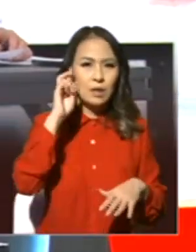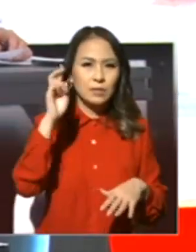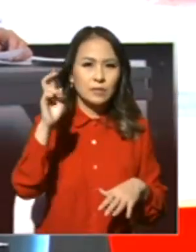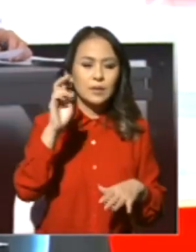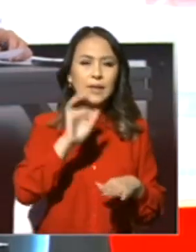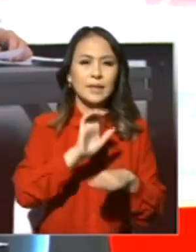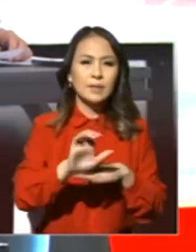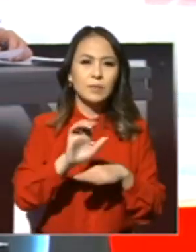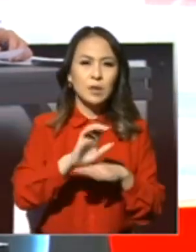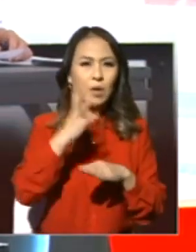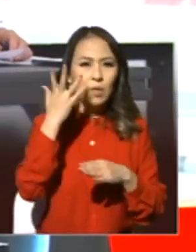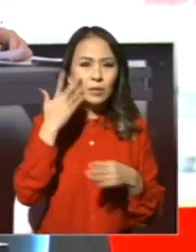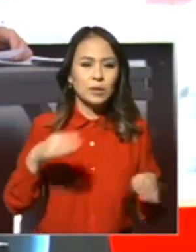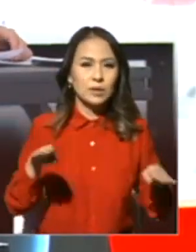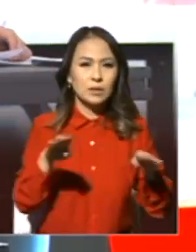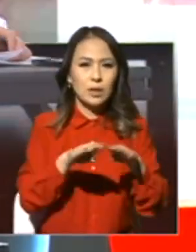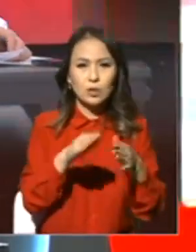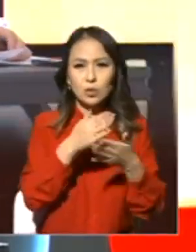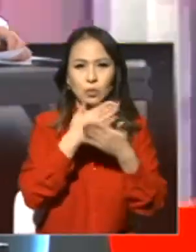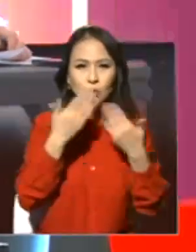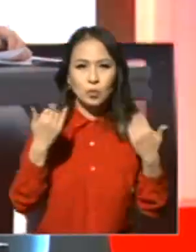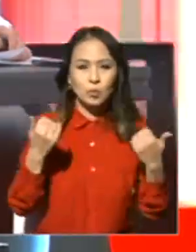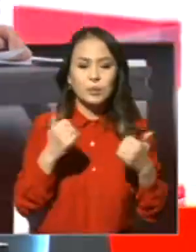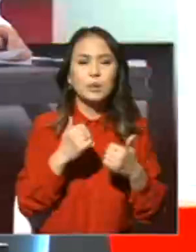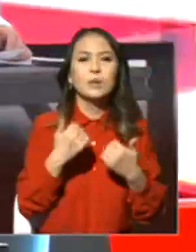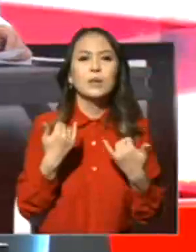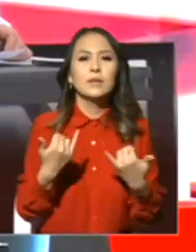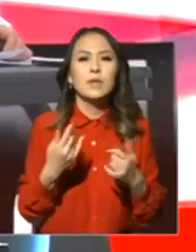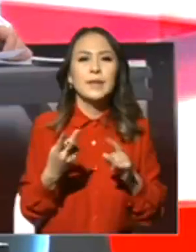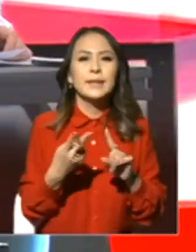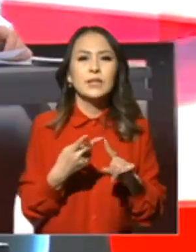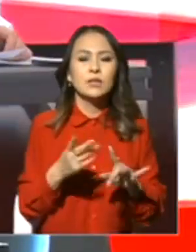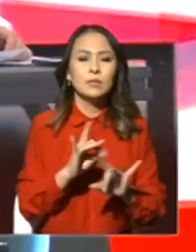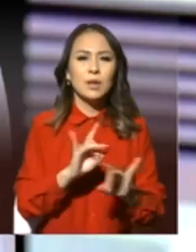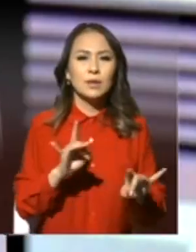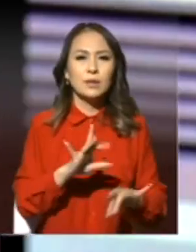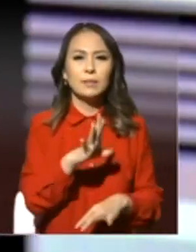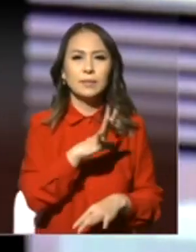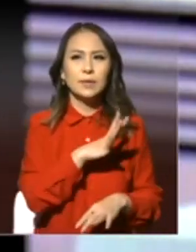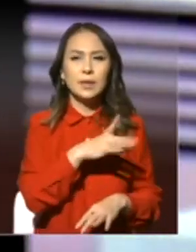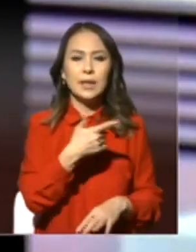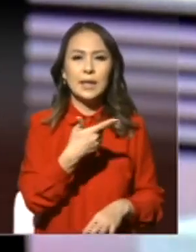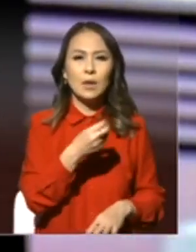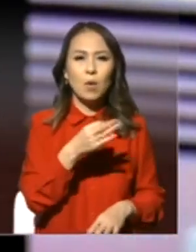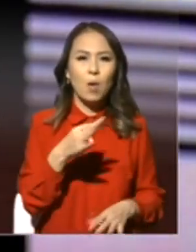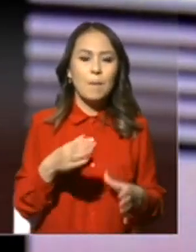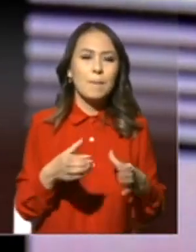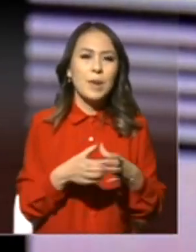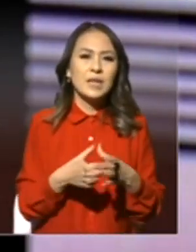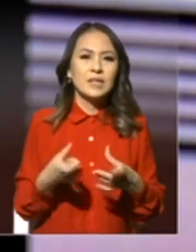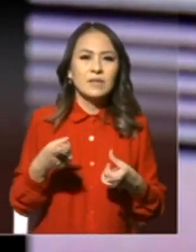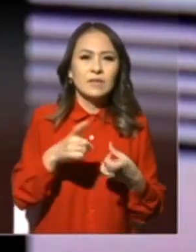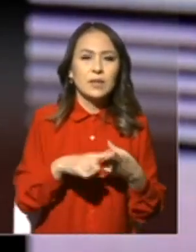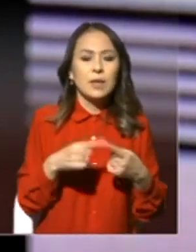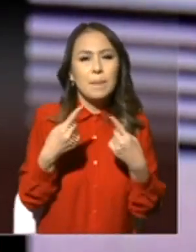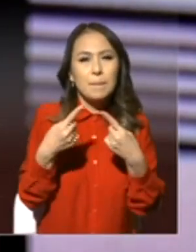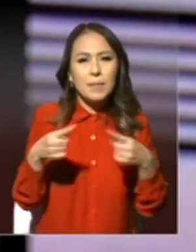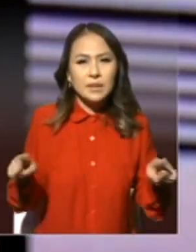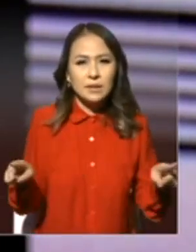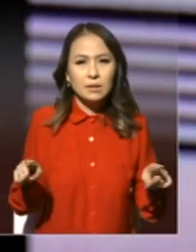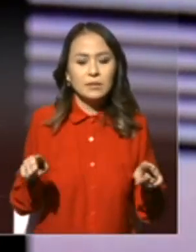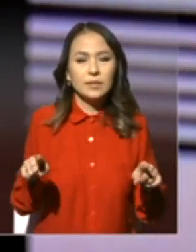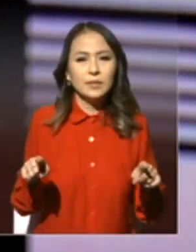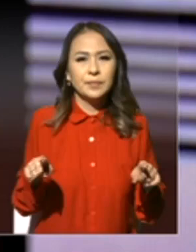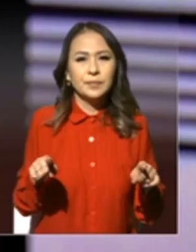жаңа импортты жауап саған жоқпыз. Бұл бір. Екіншіден мен айттым, қазіргі таңда жаңағы геополитикалық жағдайға байланысты, тағы да басқа